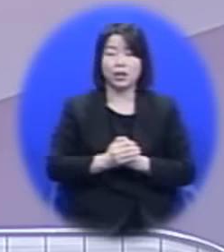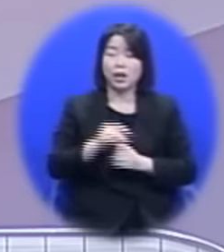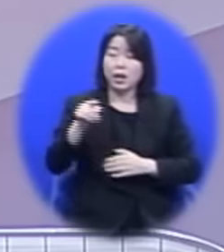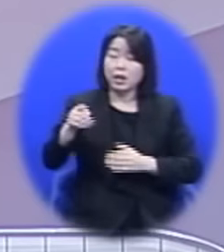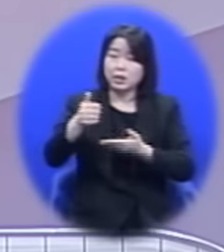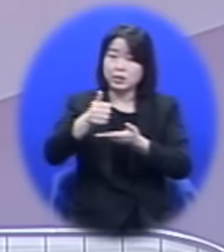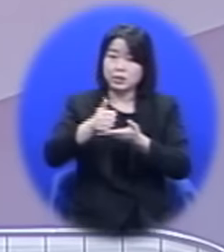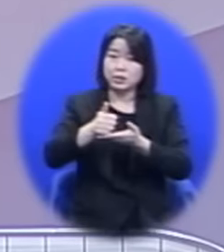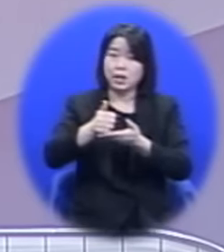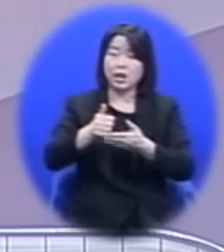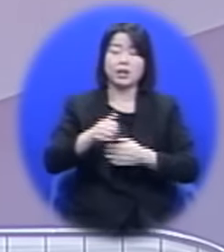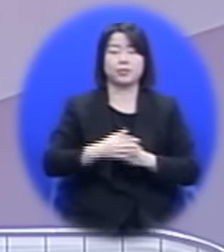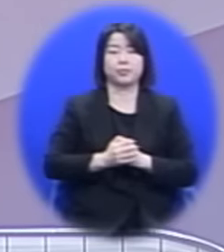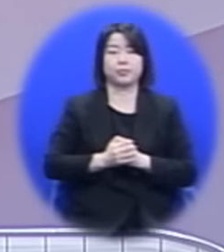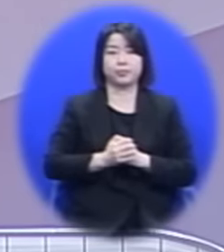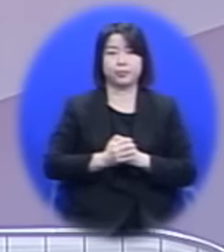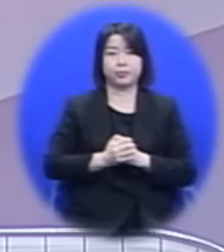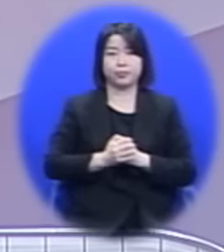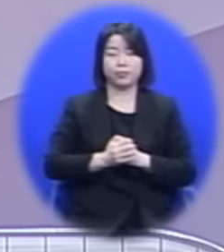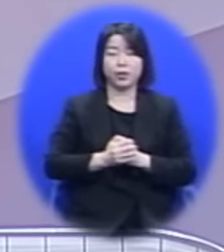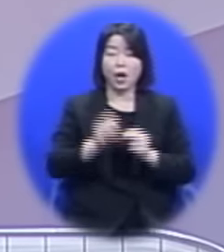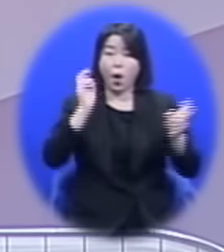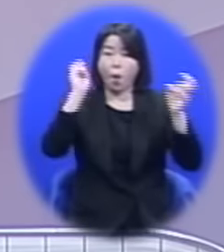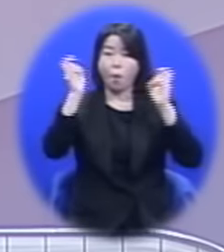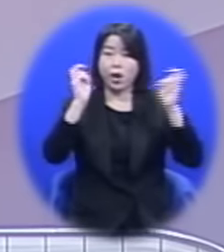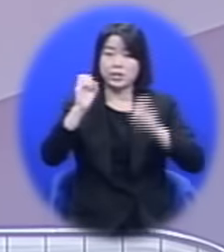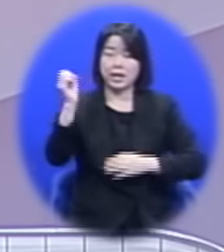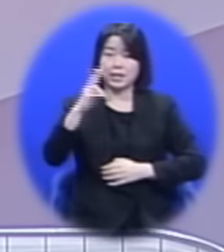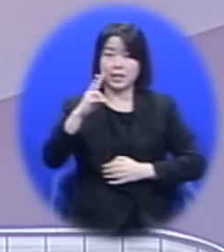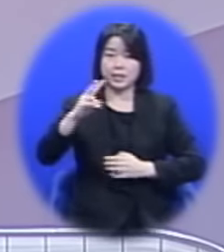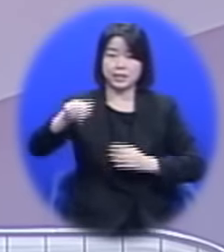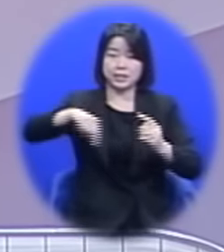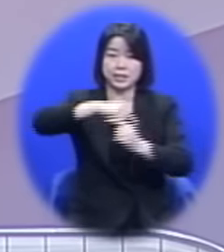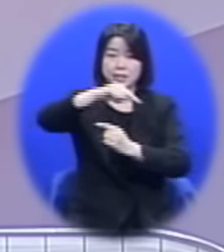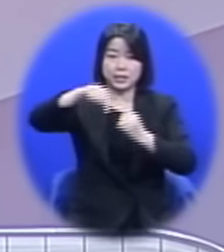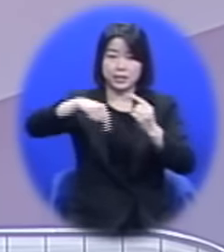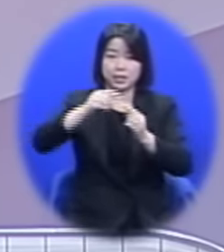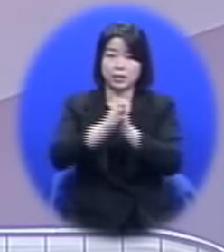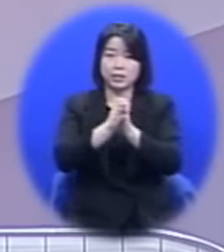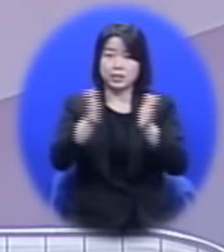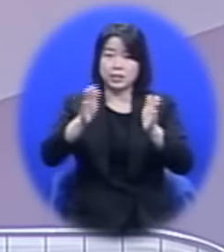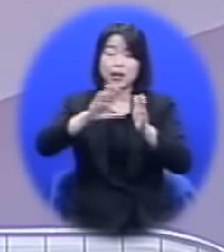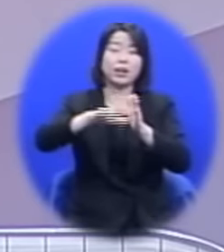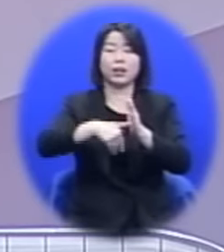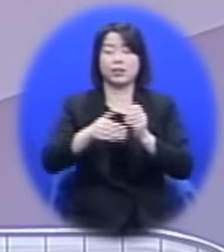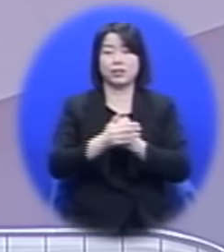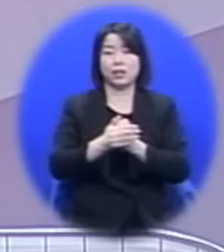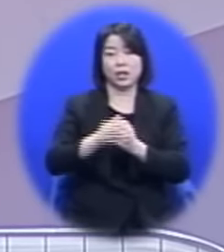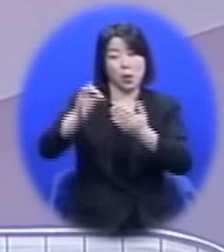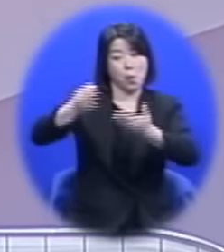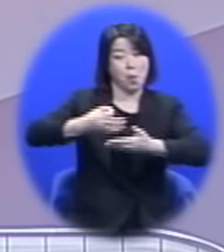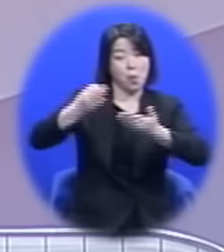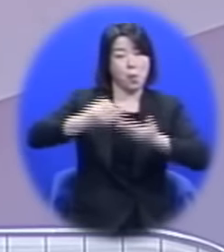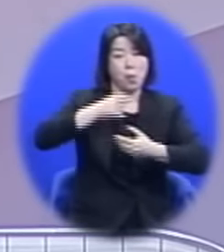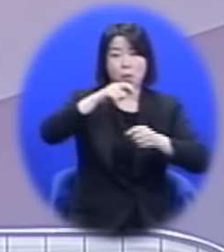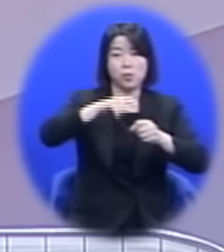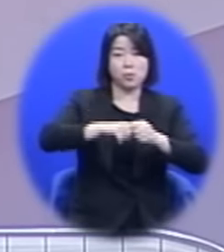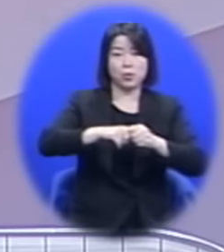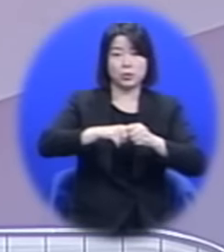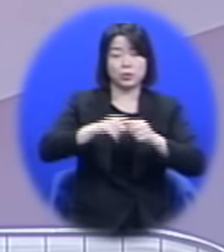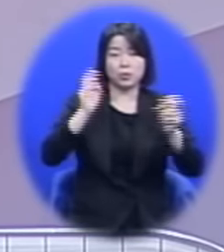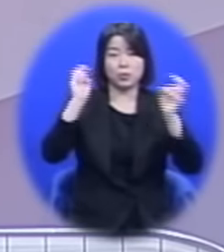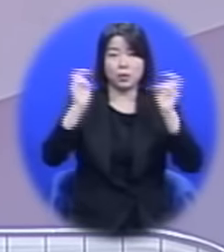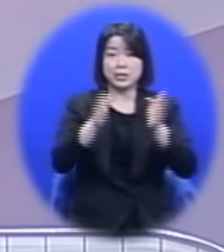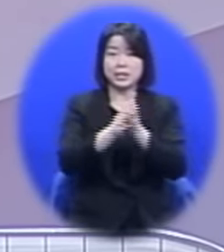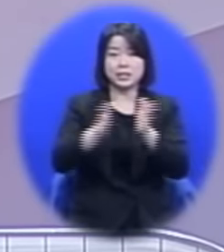그분에게 있어서 이 회사를 다시 시작할 때 돈을 벌기 위한 목적으로 회사를